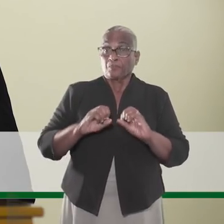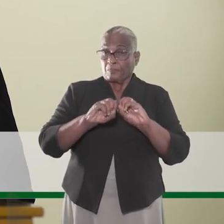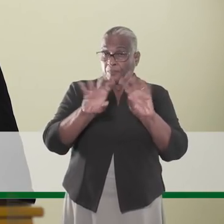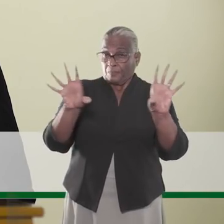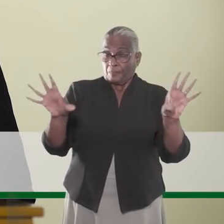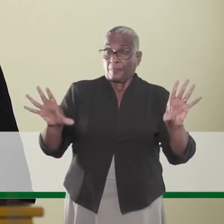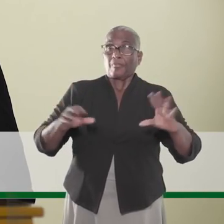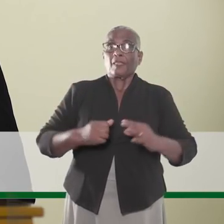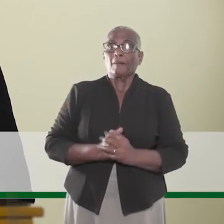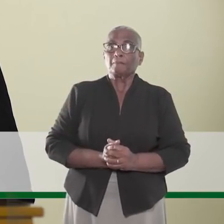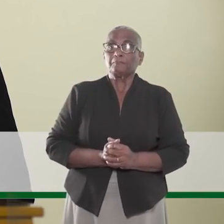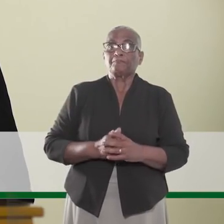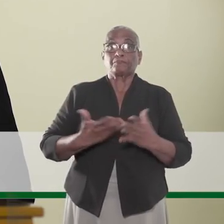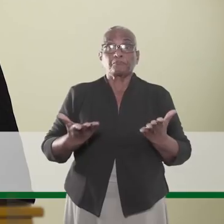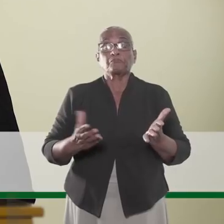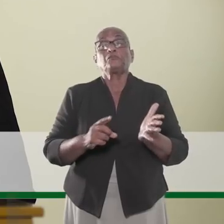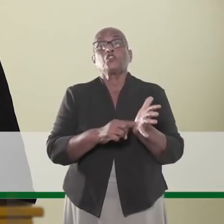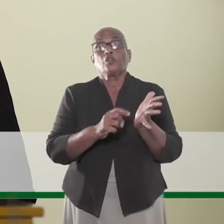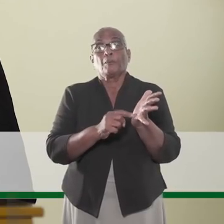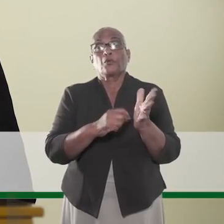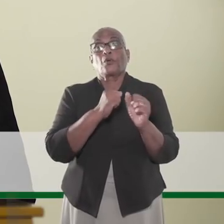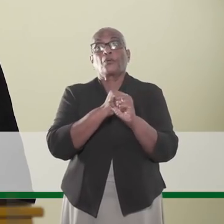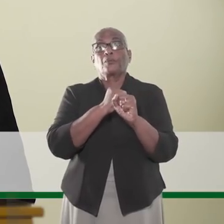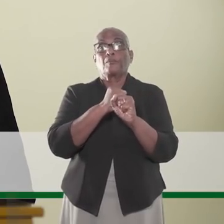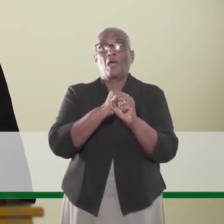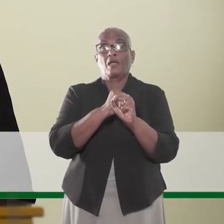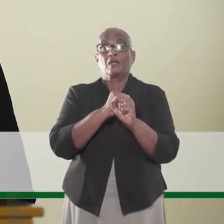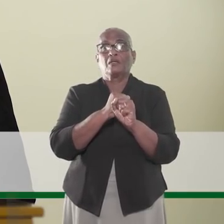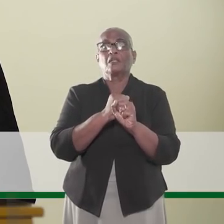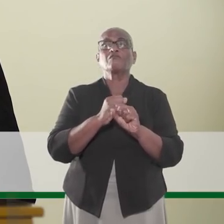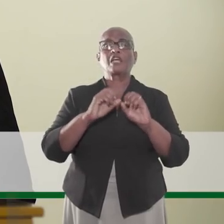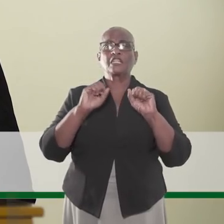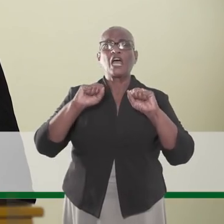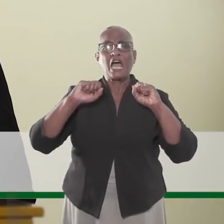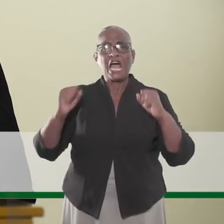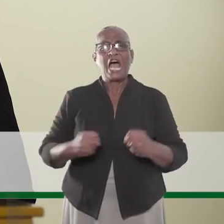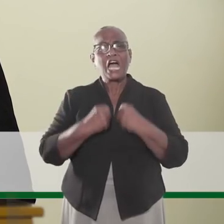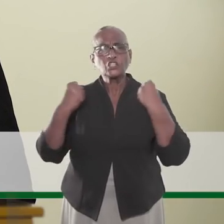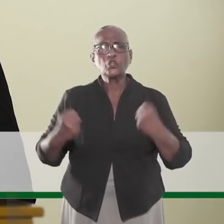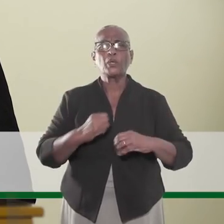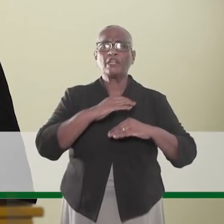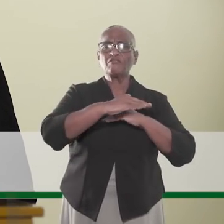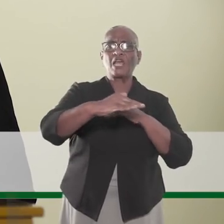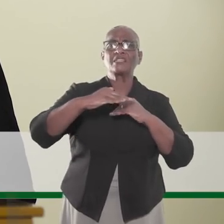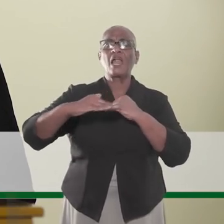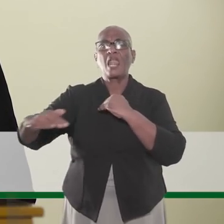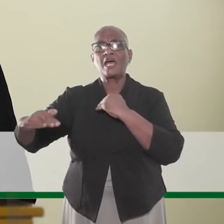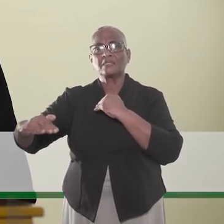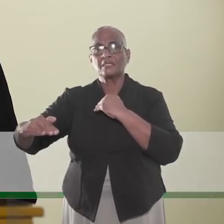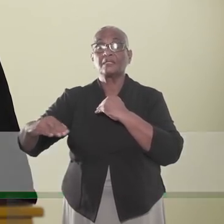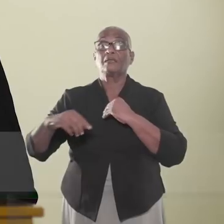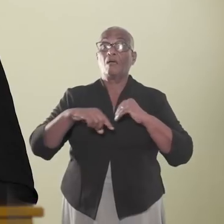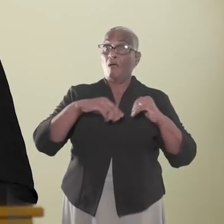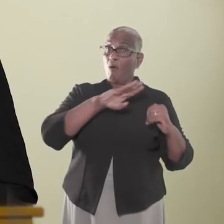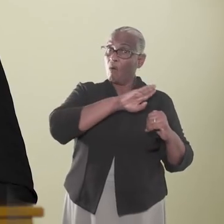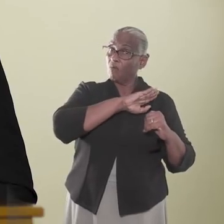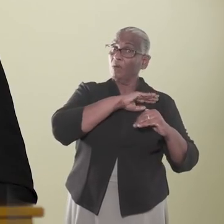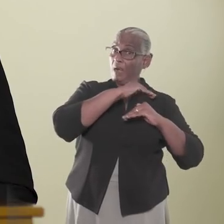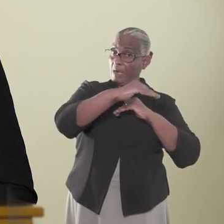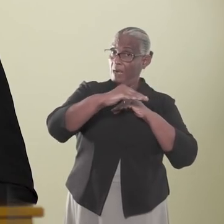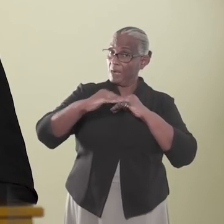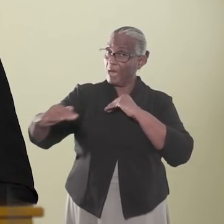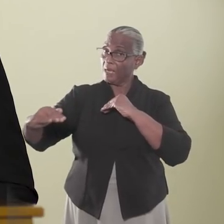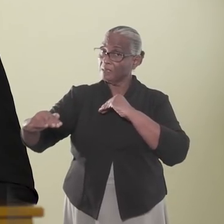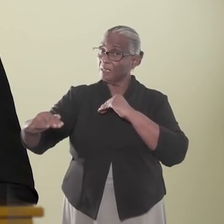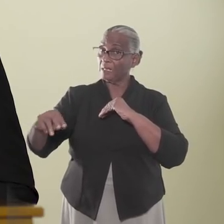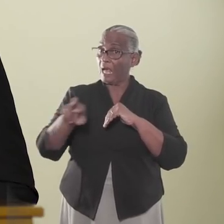de volgende toelichtingen. Er zal gebruik gemaakt worden van de actuele incidenties van de landen. Hierbij